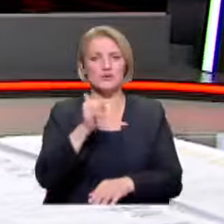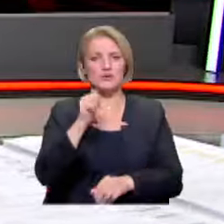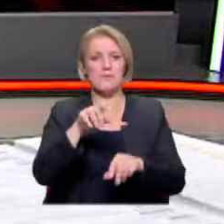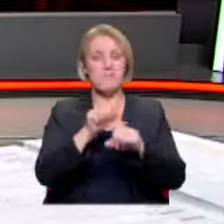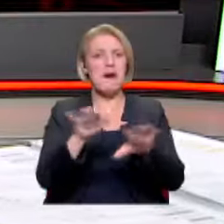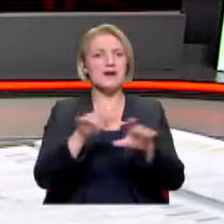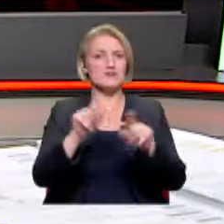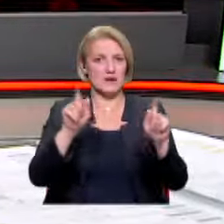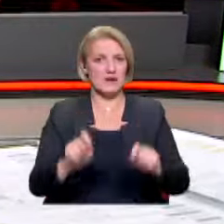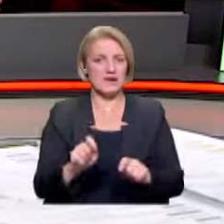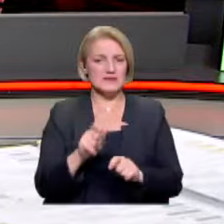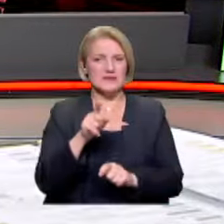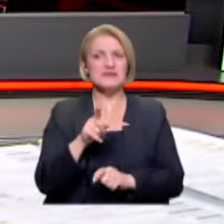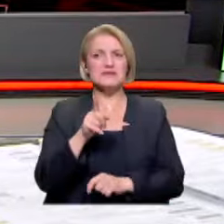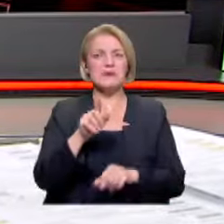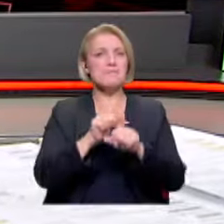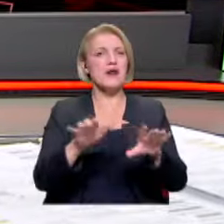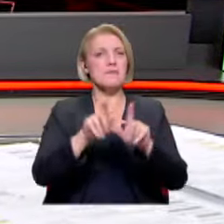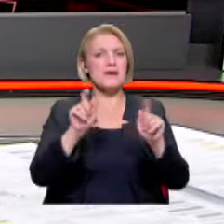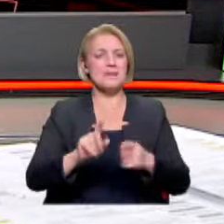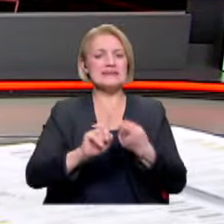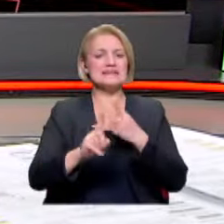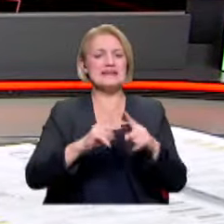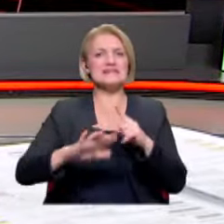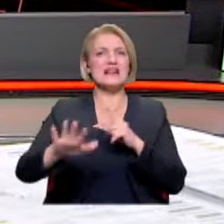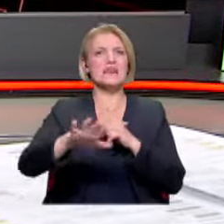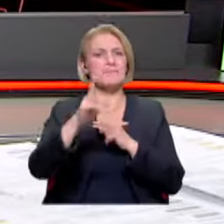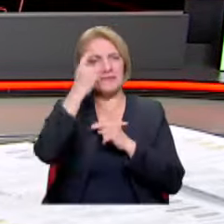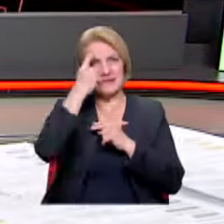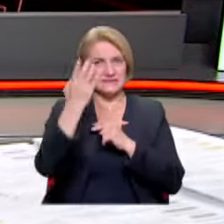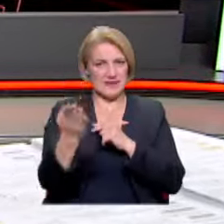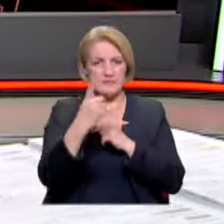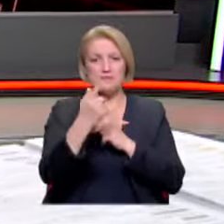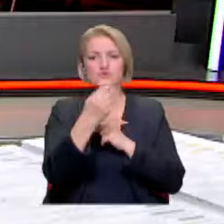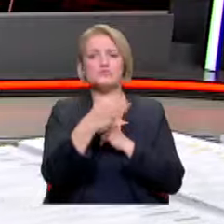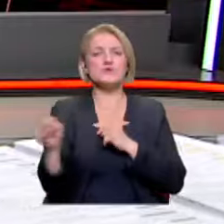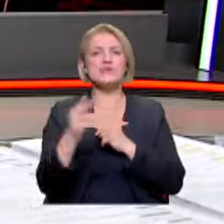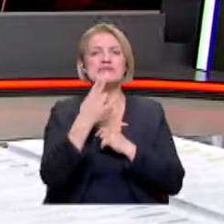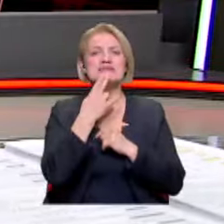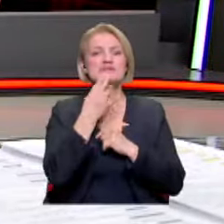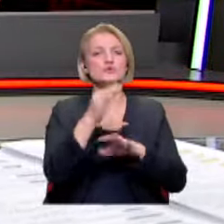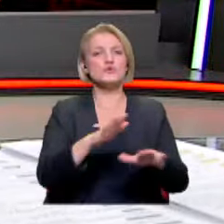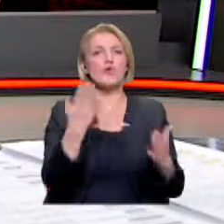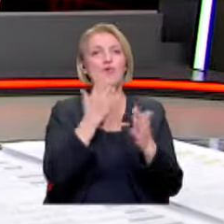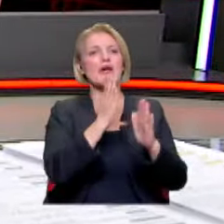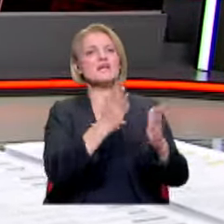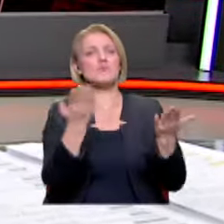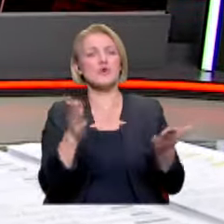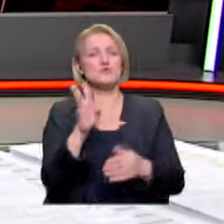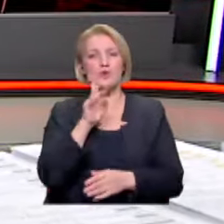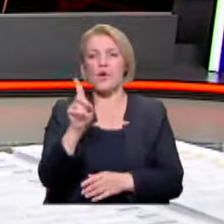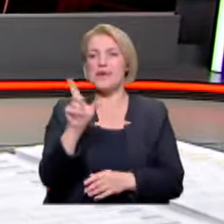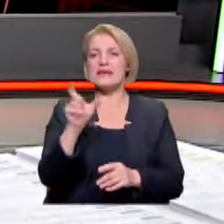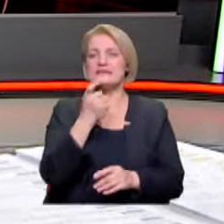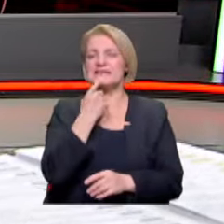Dünya Kız Çocukları Günü. Paylaşımı yapan siyasilerin bilgisine 1,5 milyon kız çocuğu okula gitmiyor. Son 10 yılda